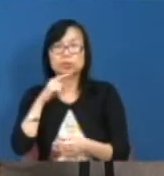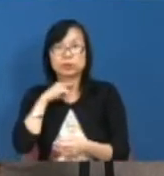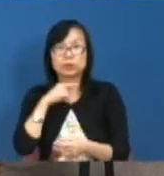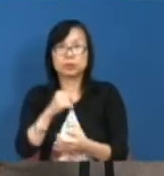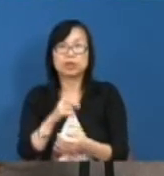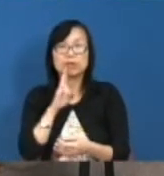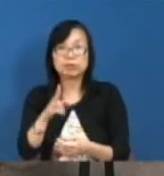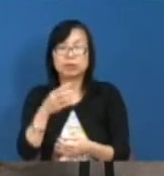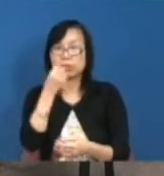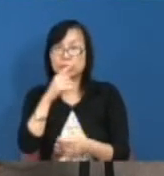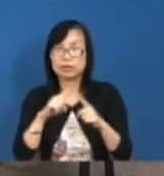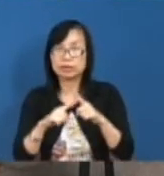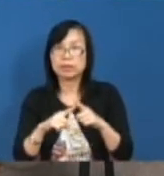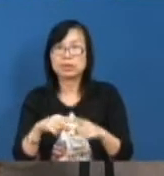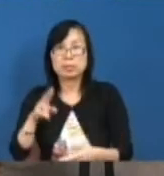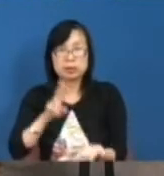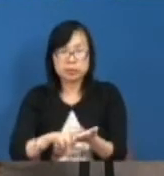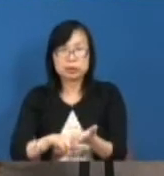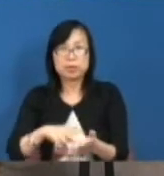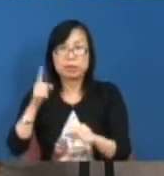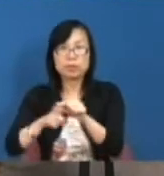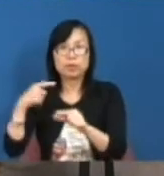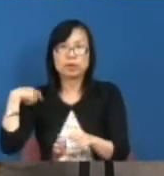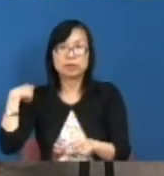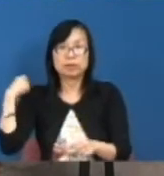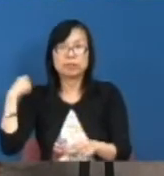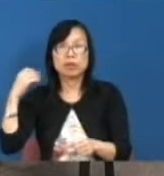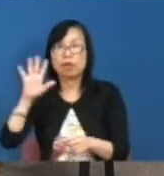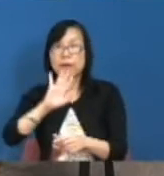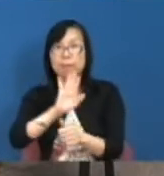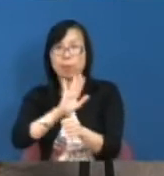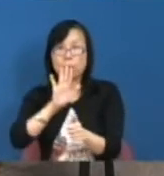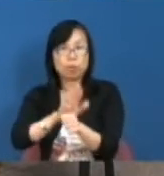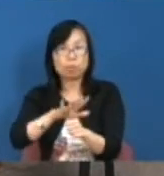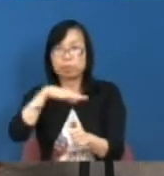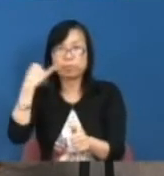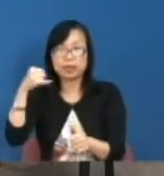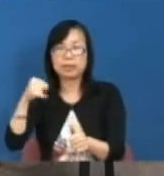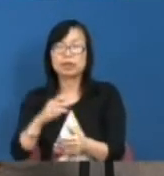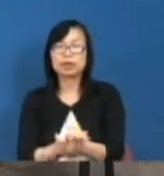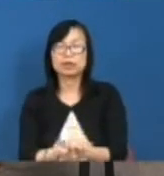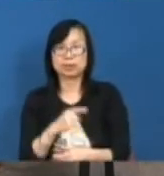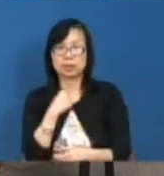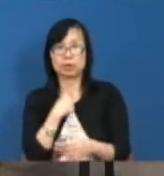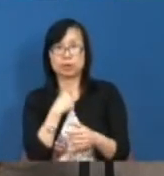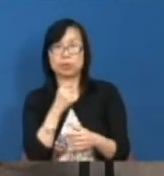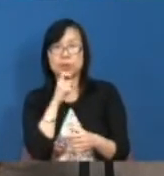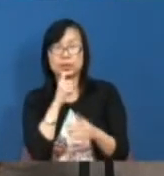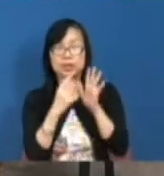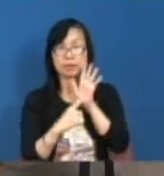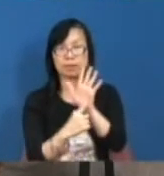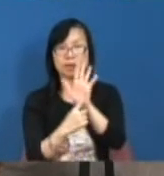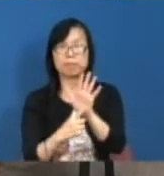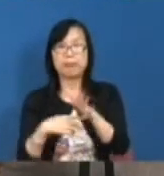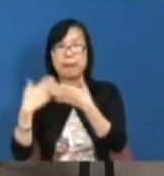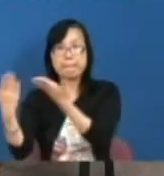令到香港人都覺得相信共產黨是萬世不倒的時候，第一你怎樣有一個示範作用給國